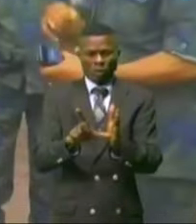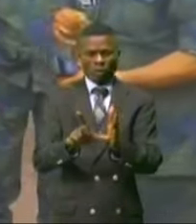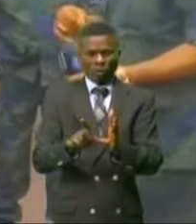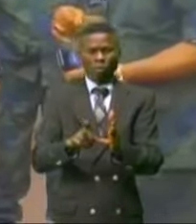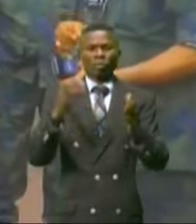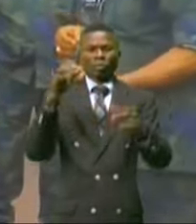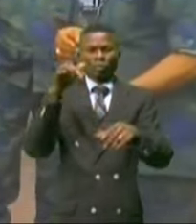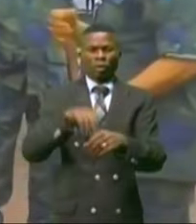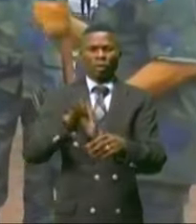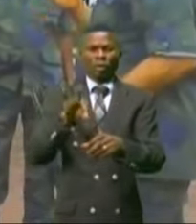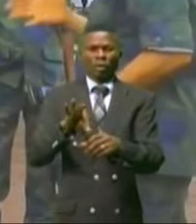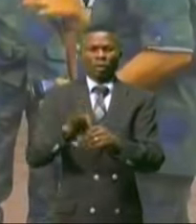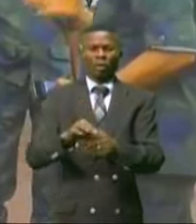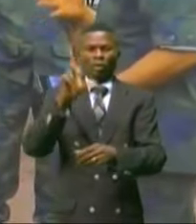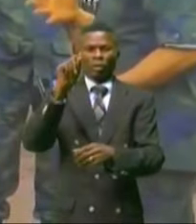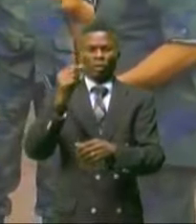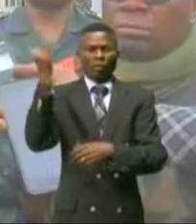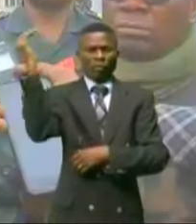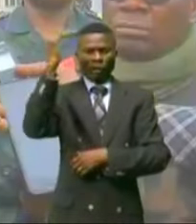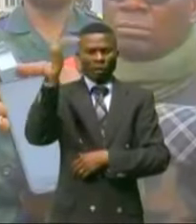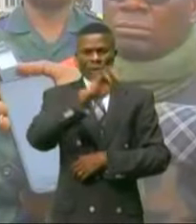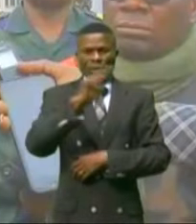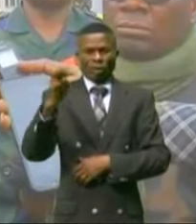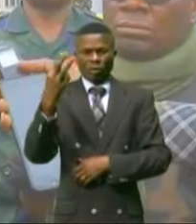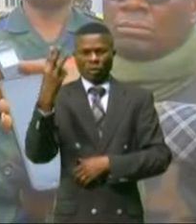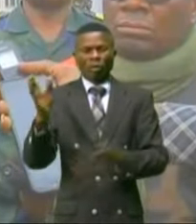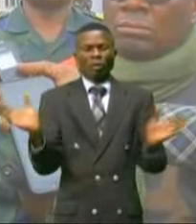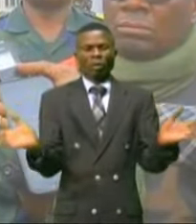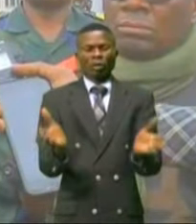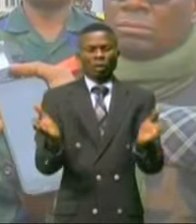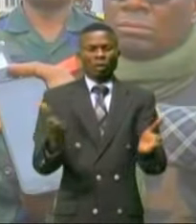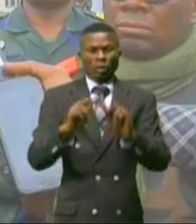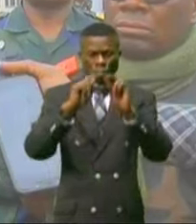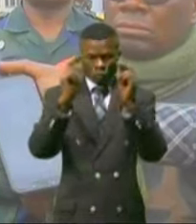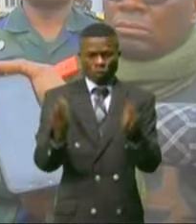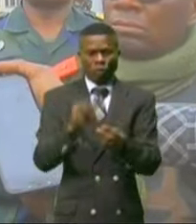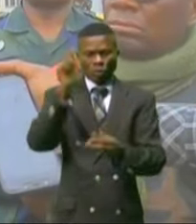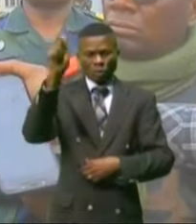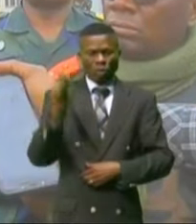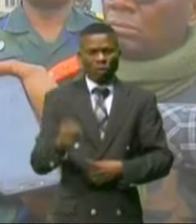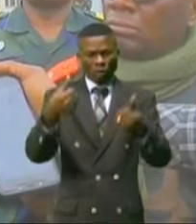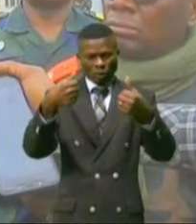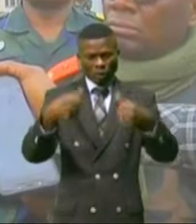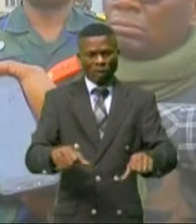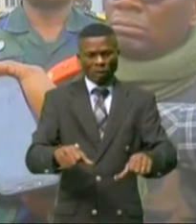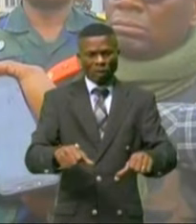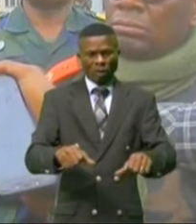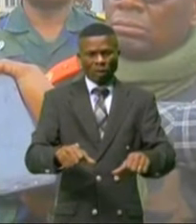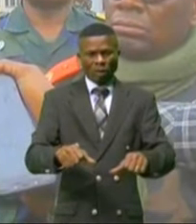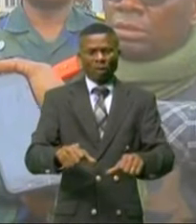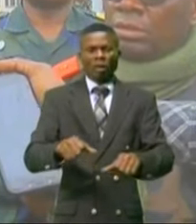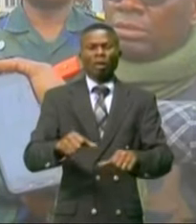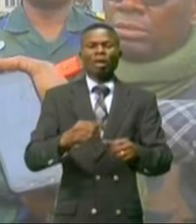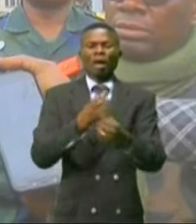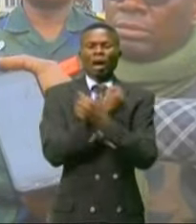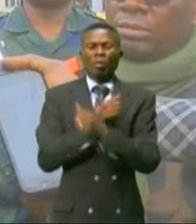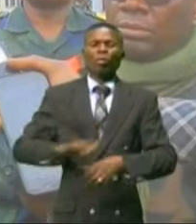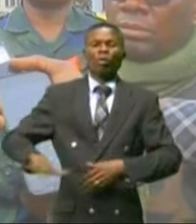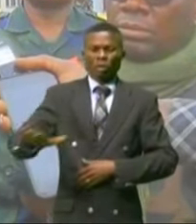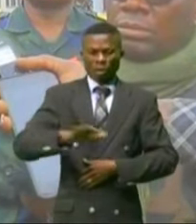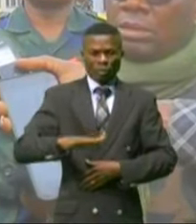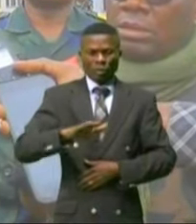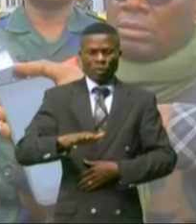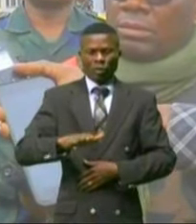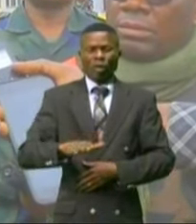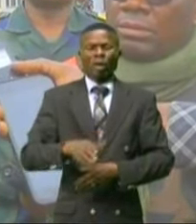des élections du 20 décembre 2023. Les encourager de rester toujours nationalistes et